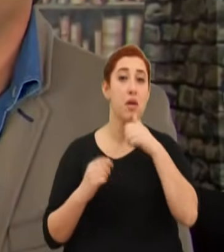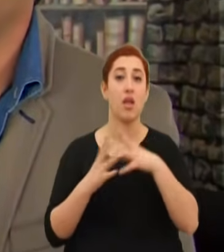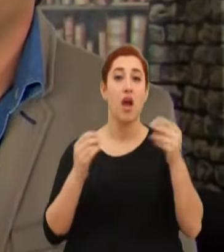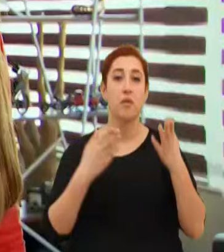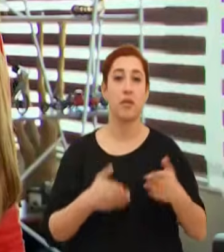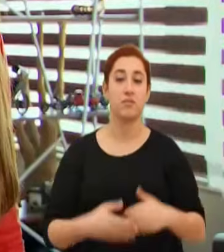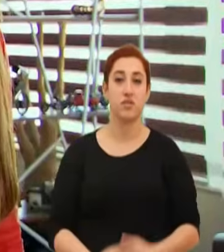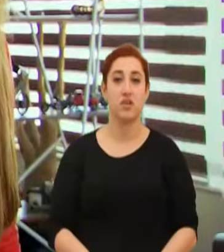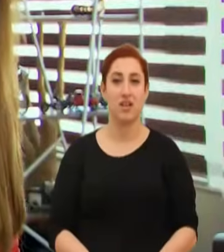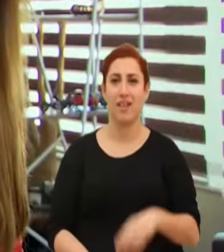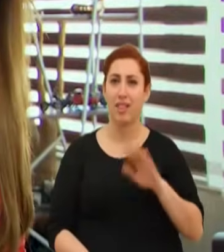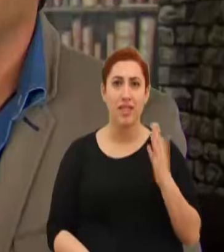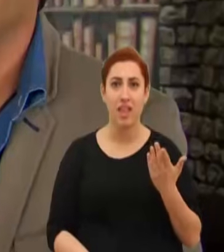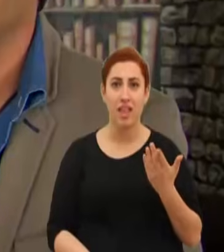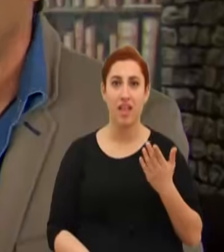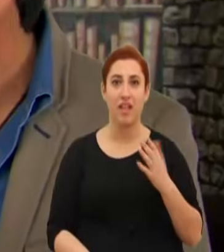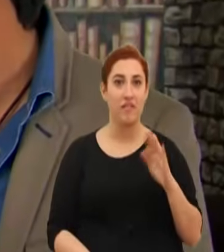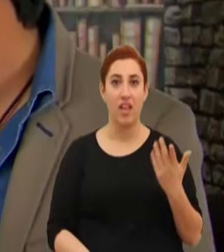da kaybetmişler.